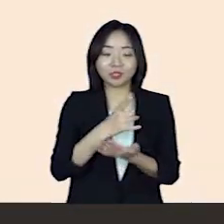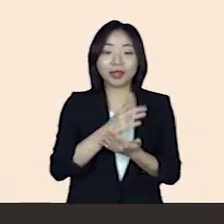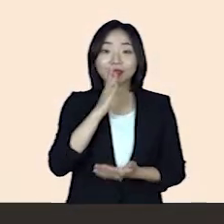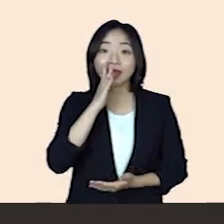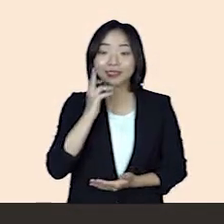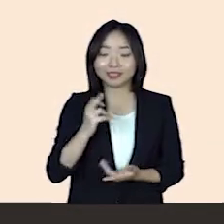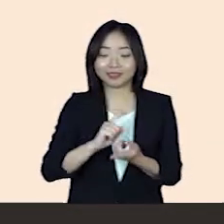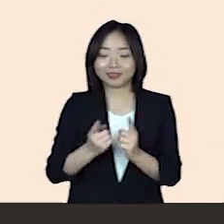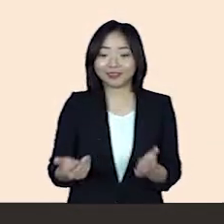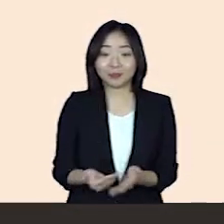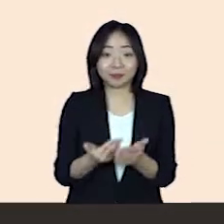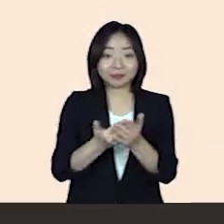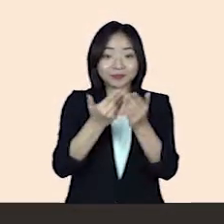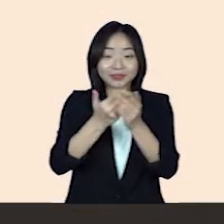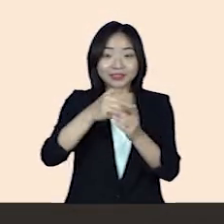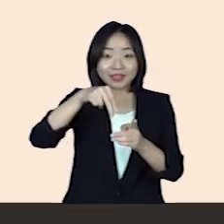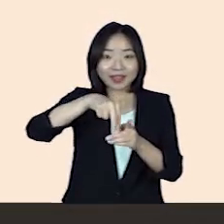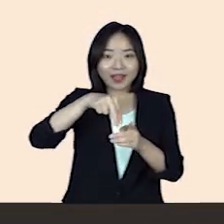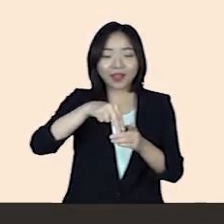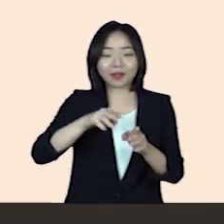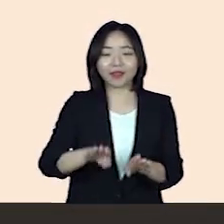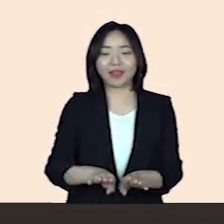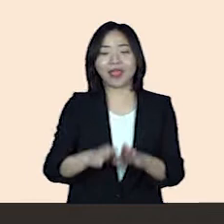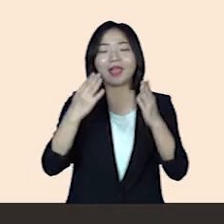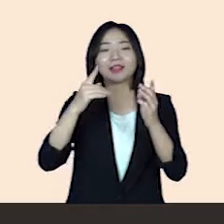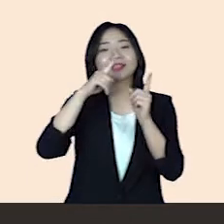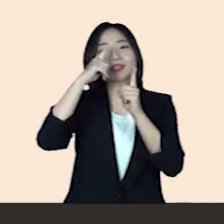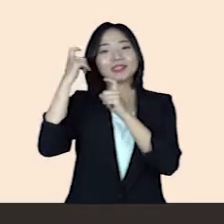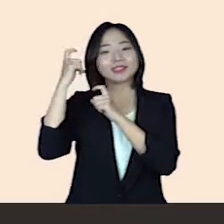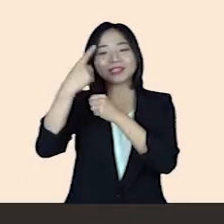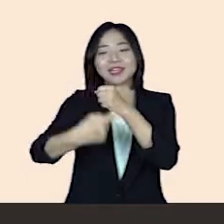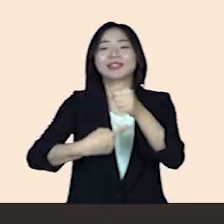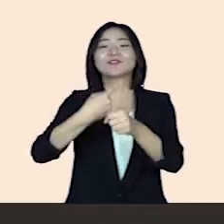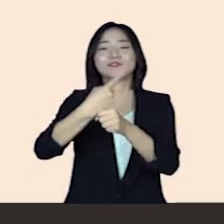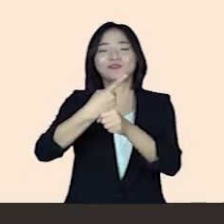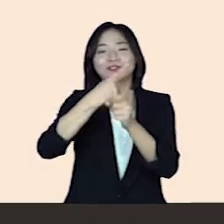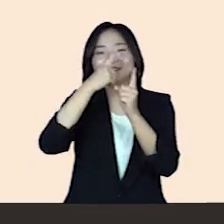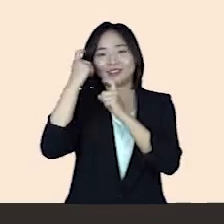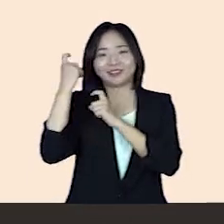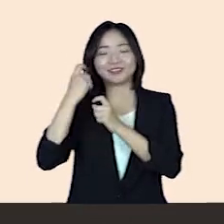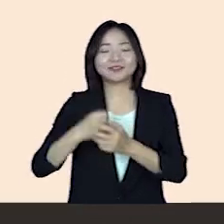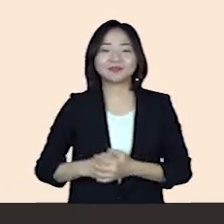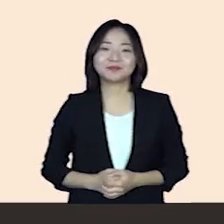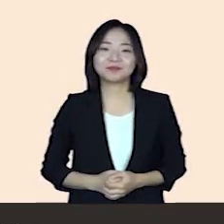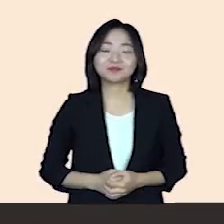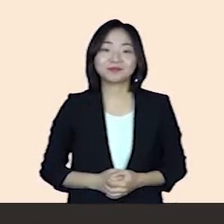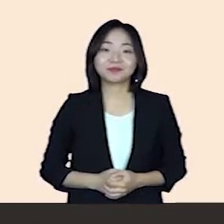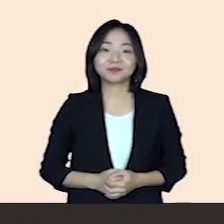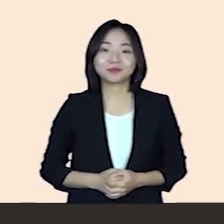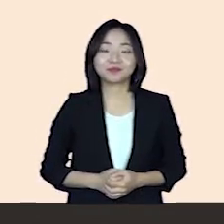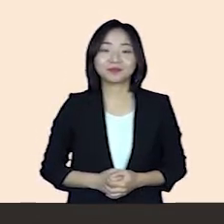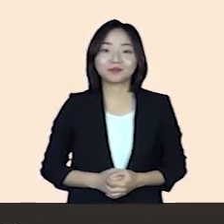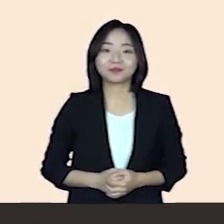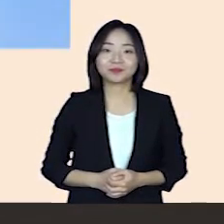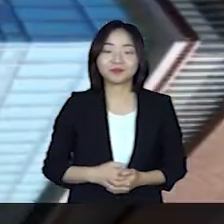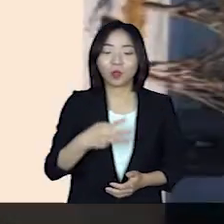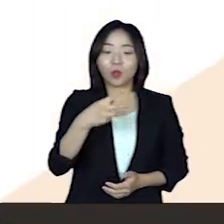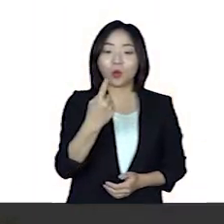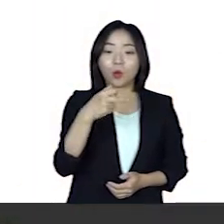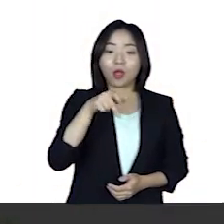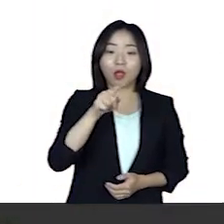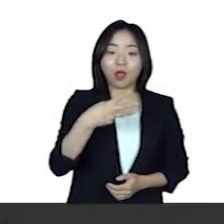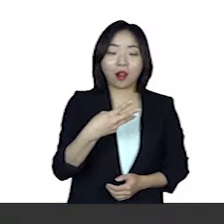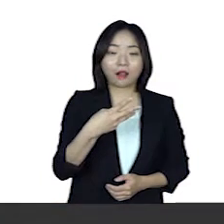천안 아산 상상협력센터에서 개관 1주년을 맞아 기념 행사를 개최합니다. 행사는